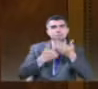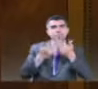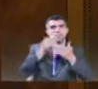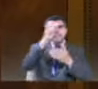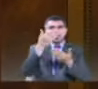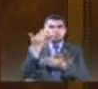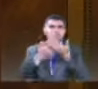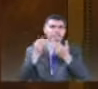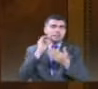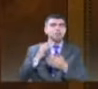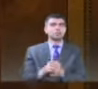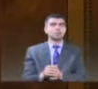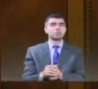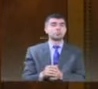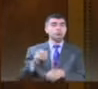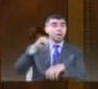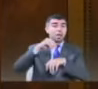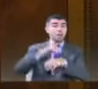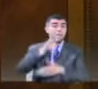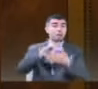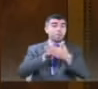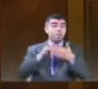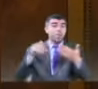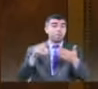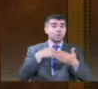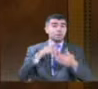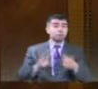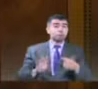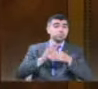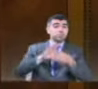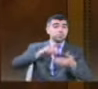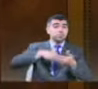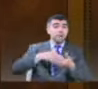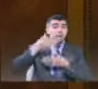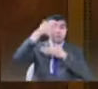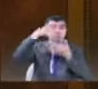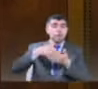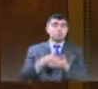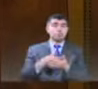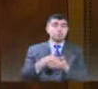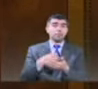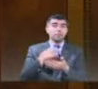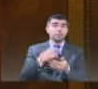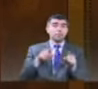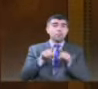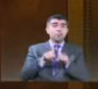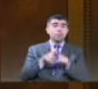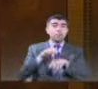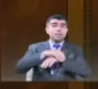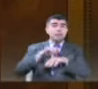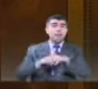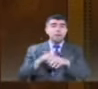العمومية. فمن شأن البرنامج القطري الذي وقعته المملكة المغربية مع منظمة التعاون